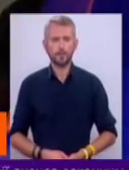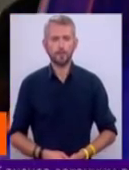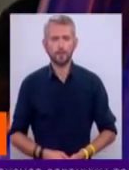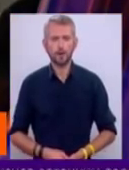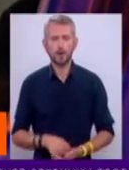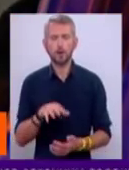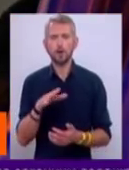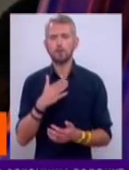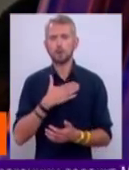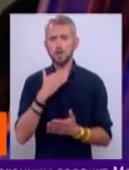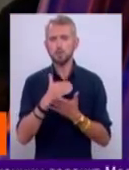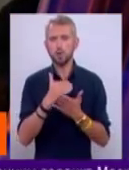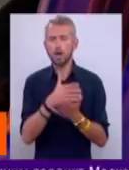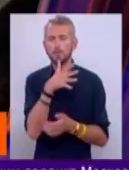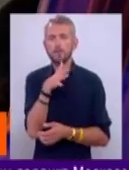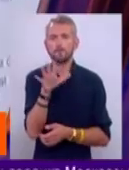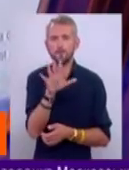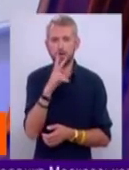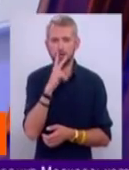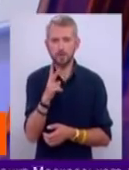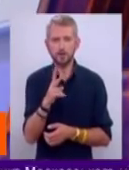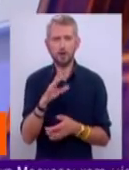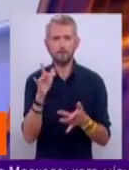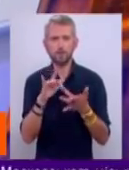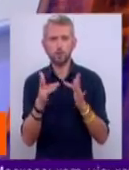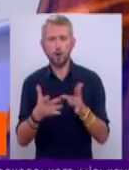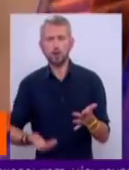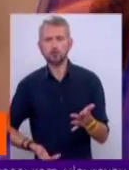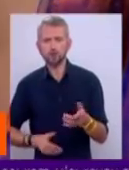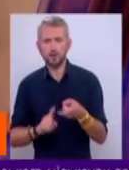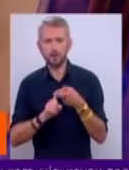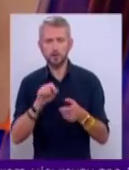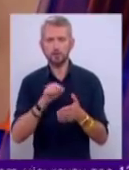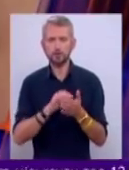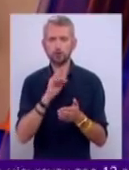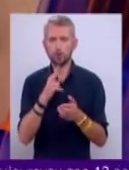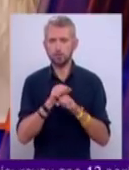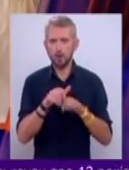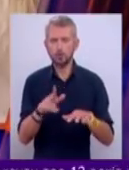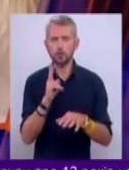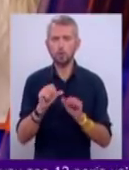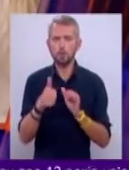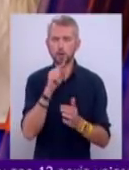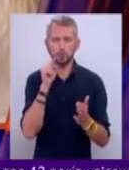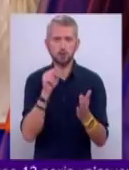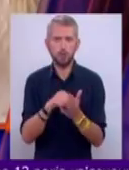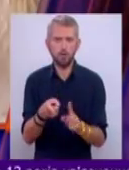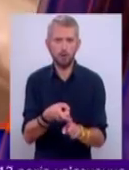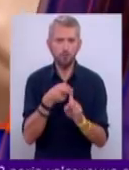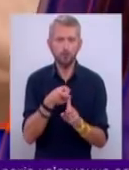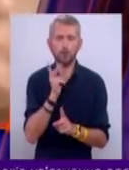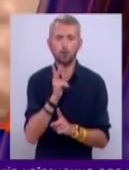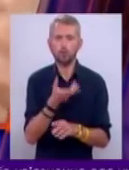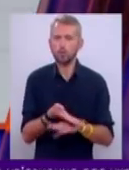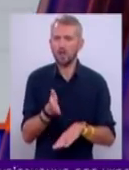У програмі «Київлайф» о 17-й дивіться «Віртуальне життя і залежність від соціальних мереж». Хто першим потрапляє на гачок і кому